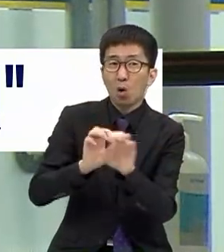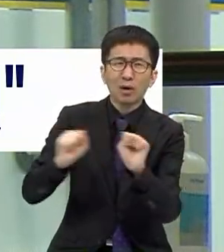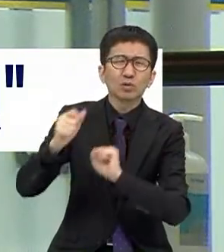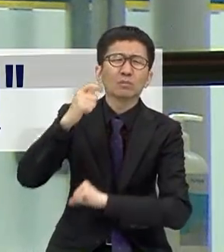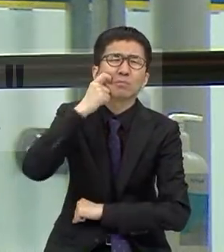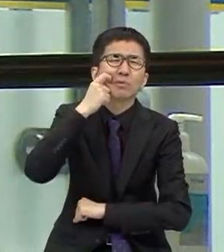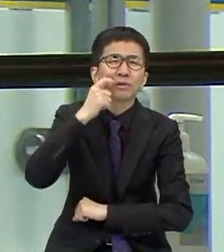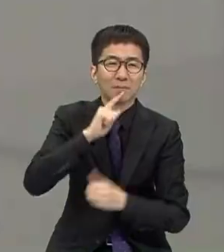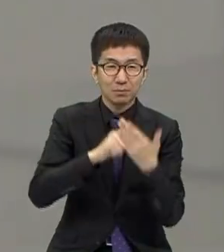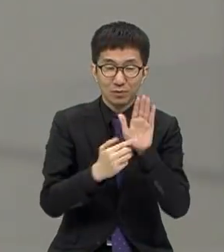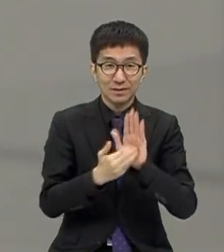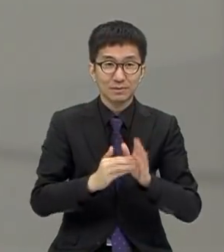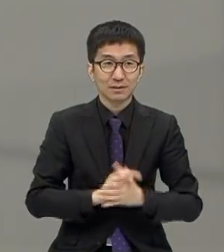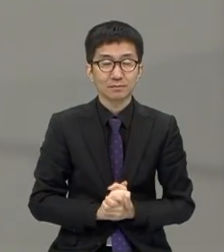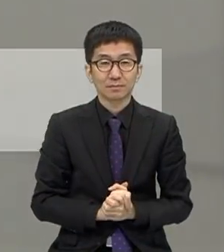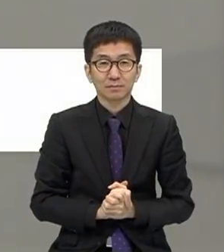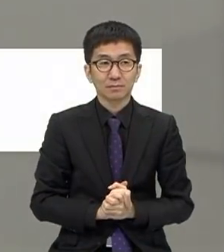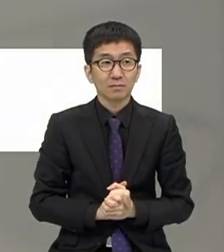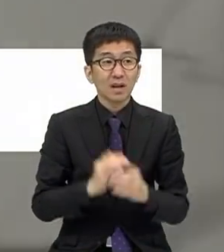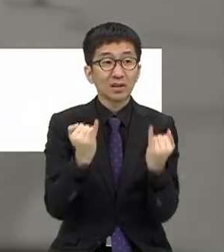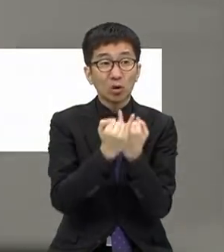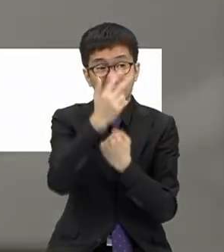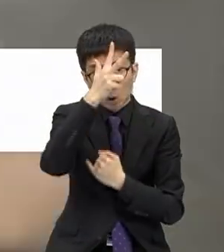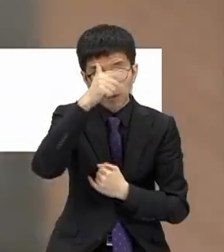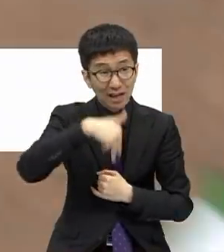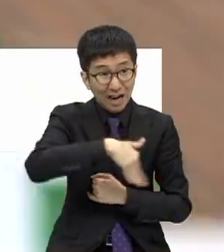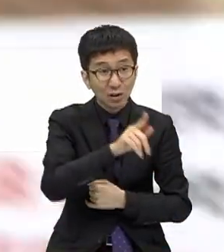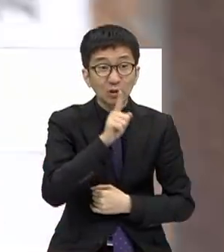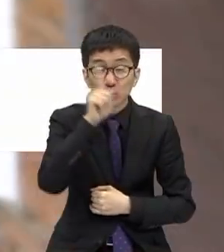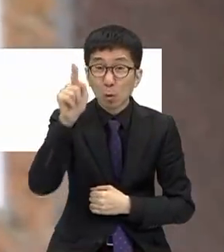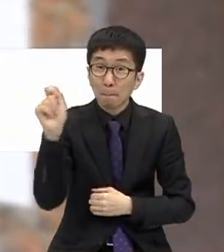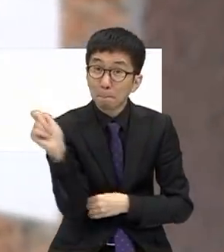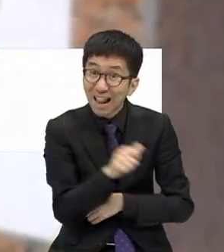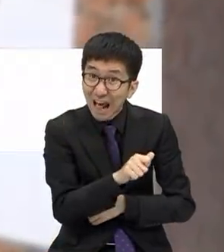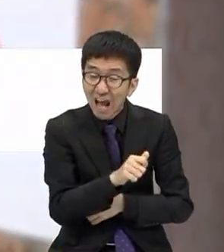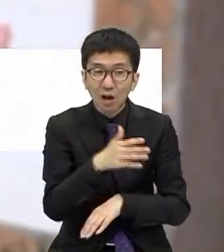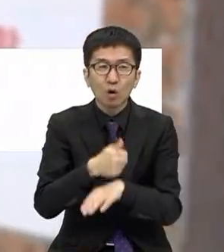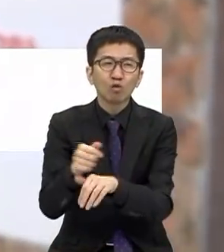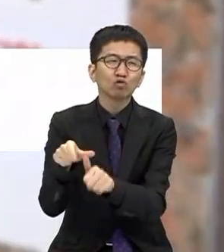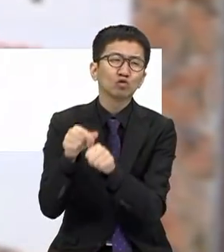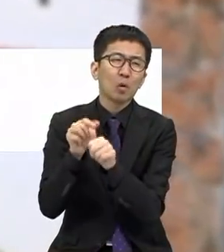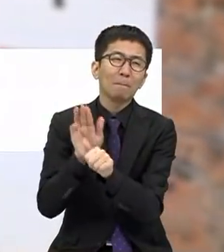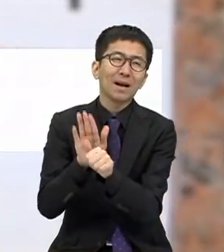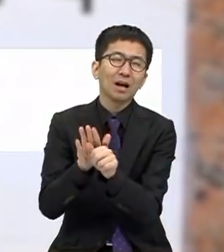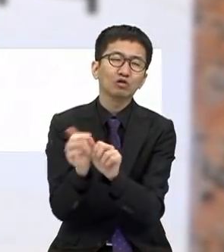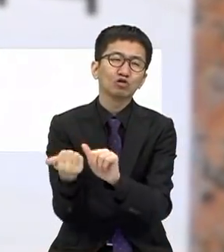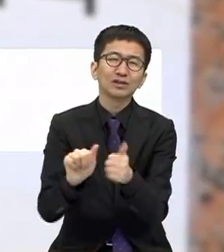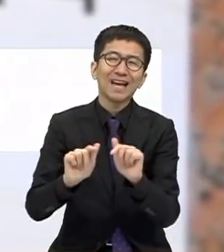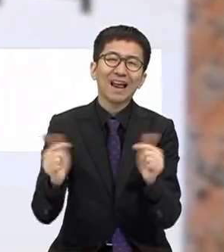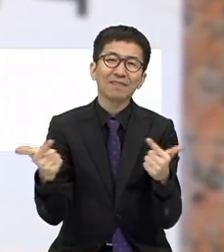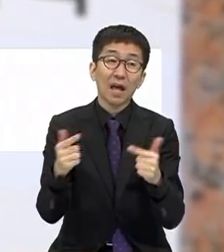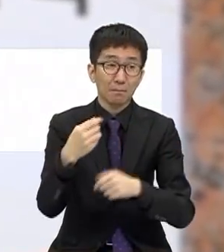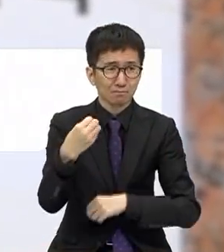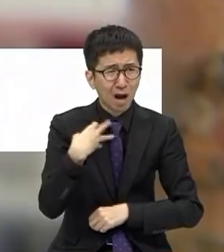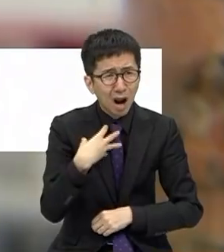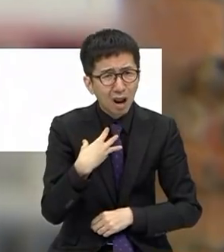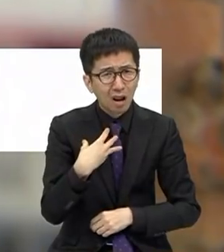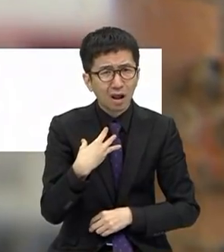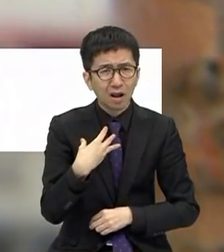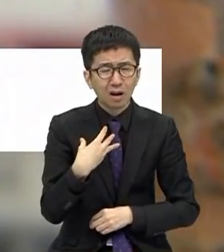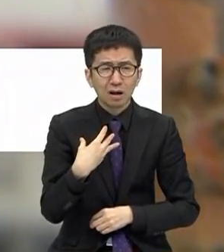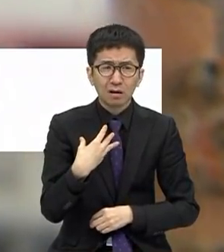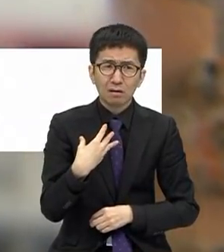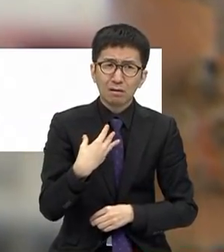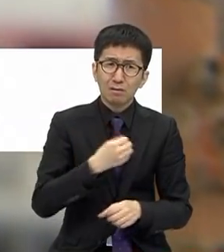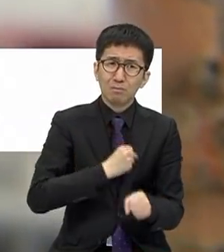늦었다고 해명했습니다. 다행히 여경이 내려가서 신고가 빨랐기 때문에 구조가 빨라서 돌아가신 상태로 가지 않은 것만 해도 위안을